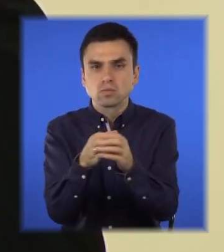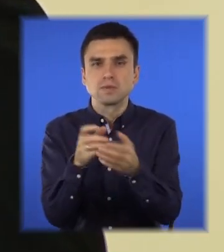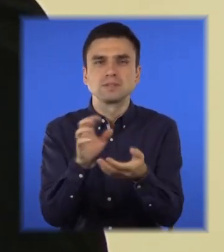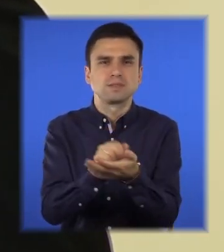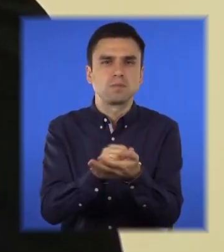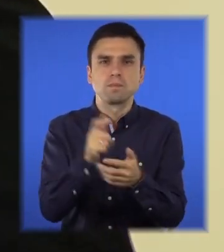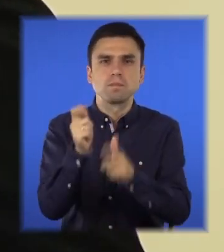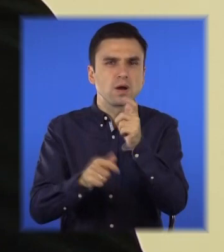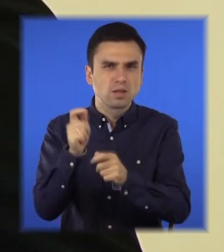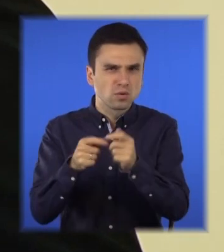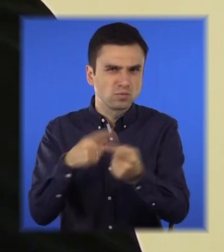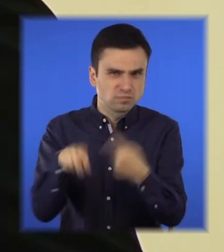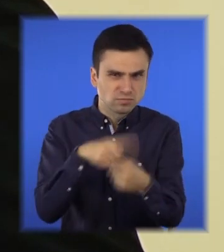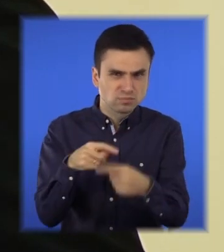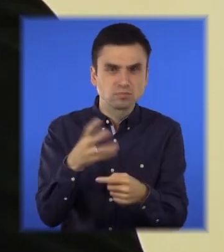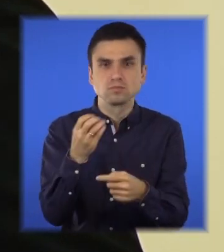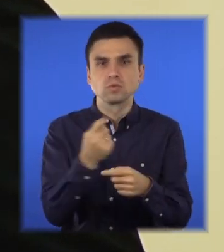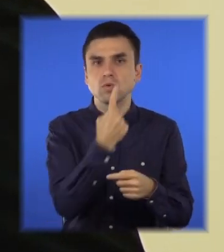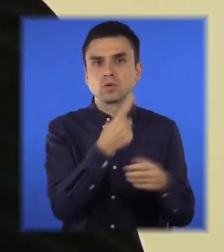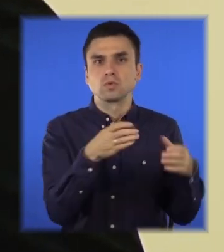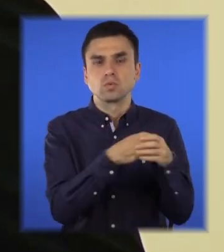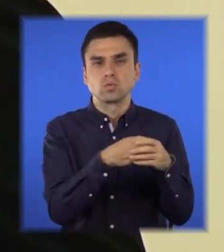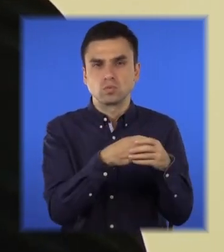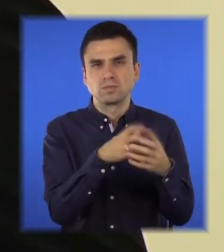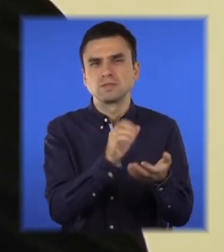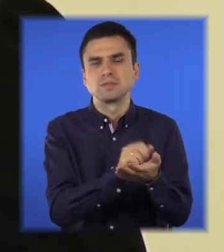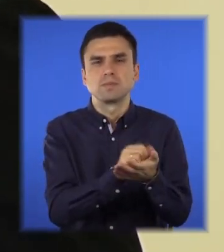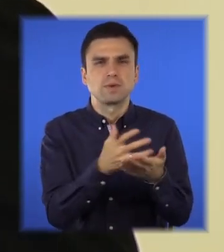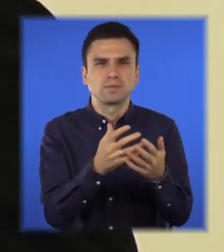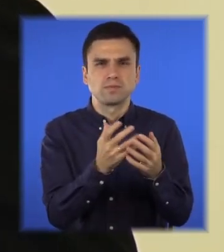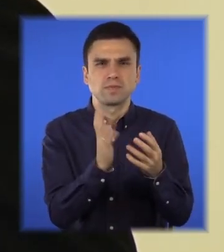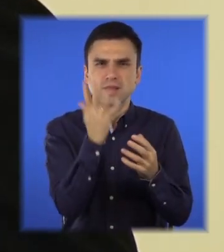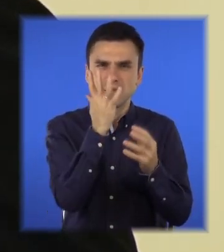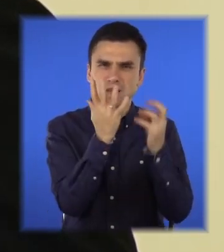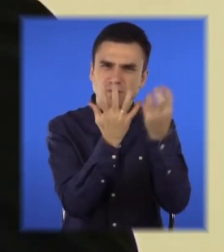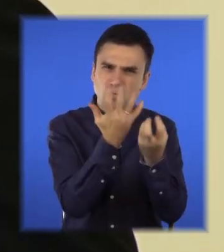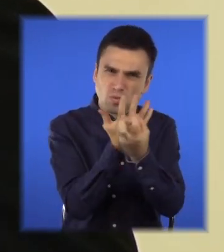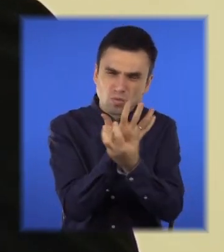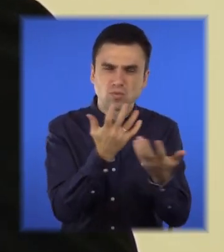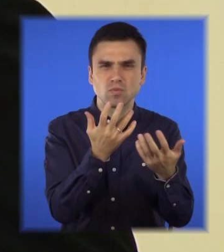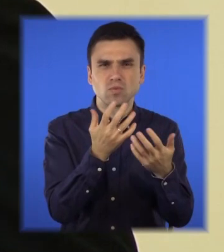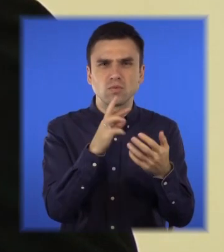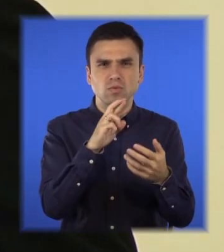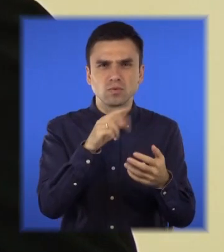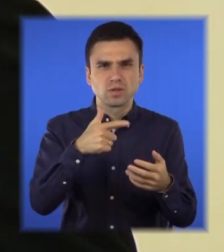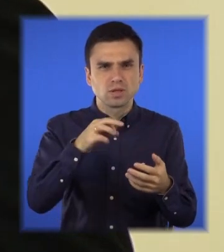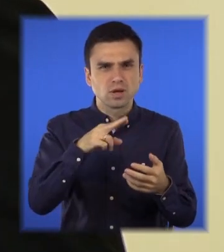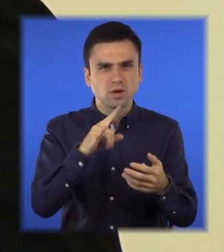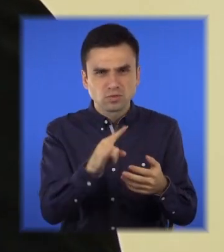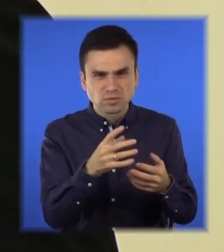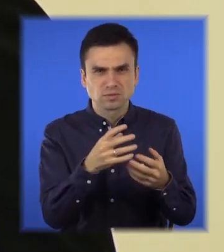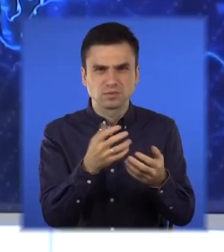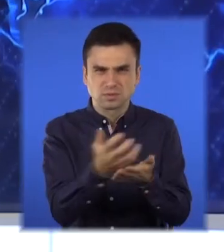напрямку. Ми очікуємо пожвавлення використання цієї